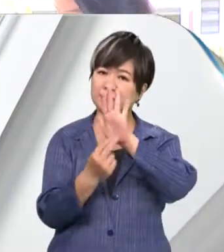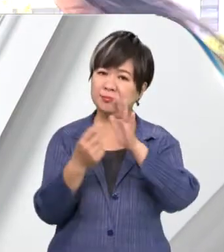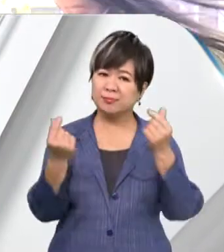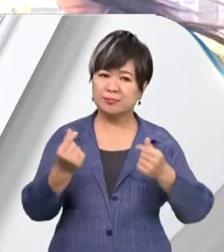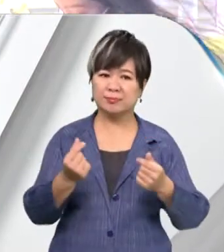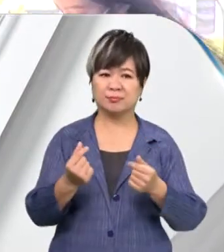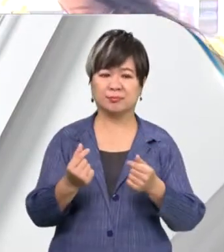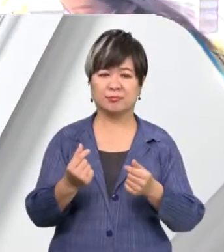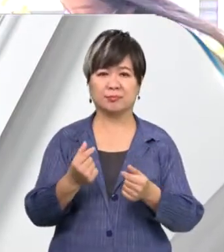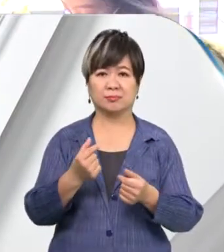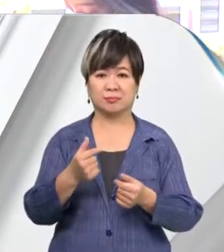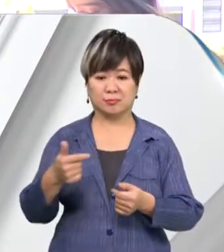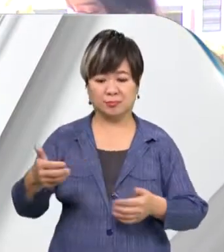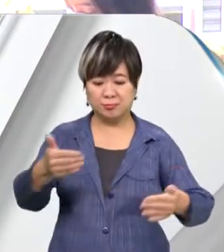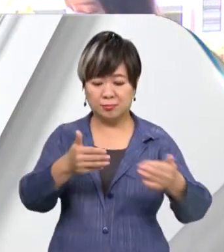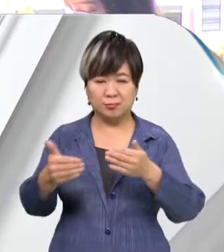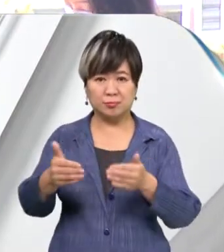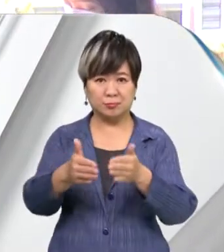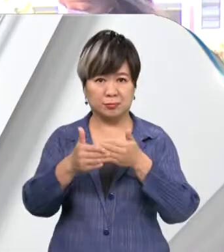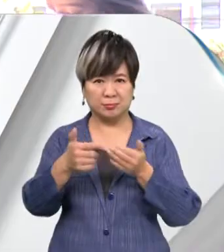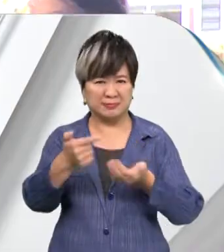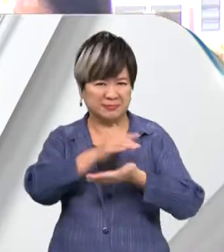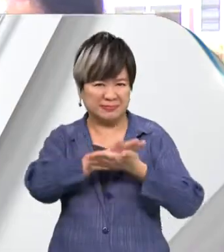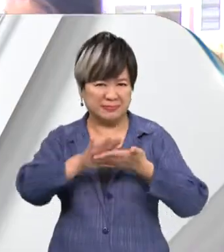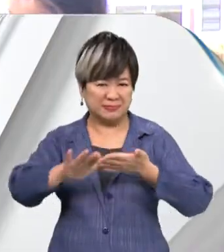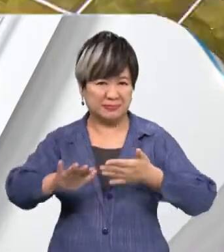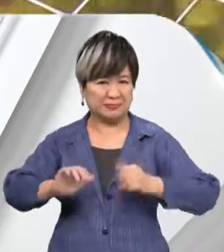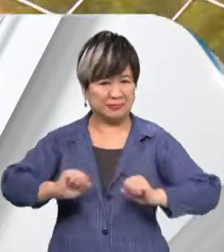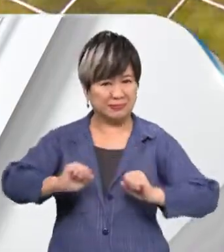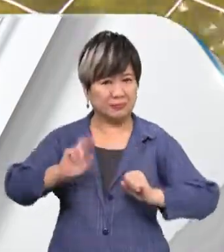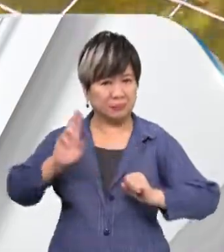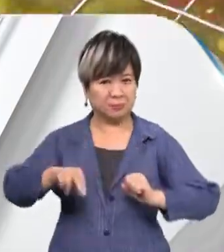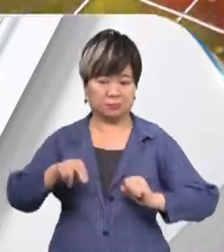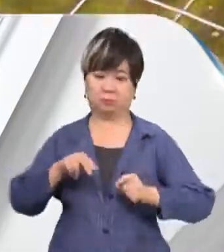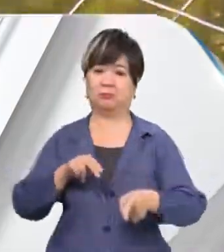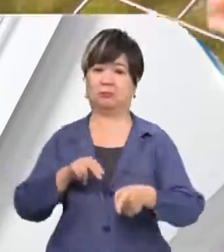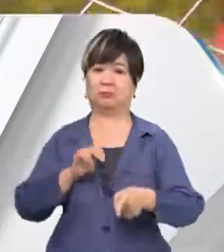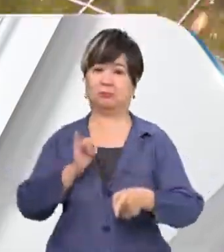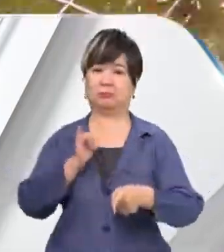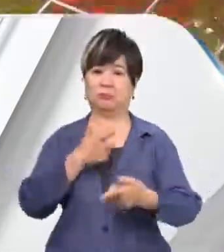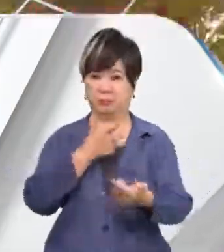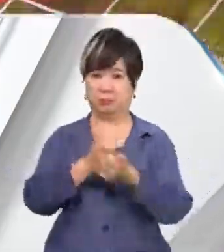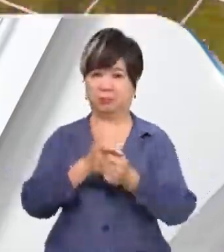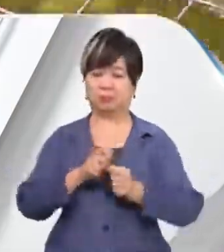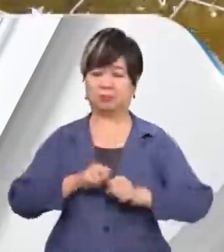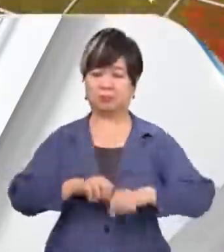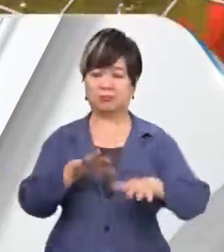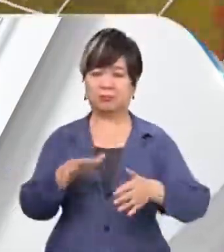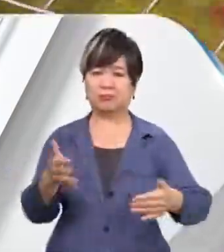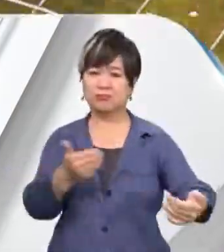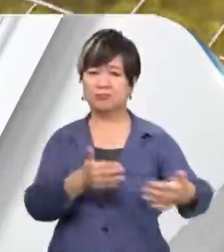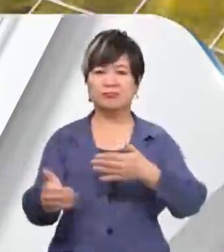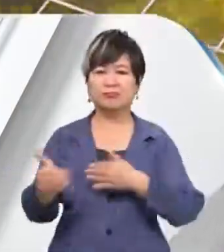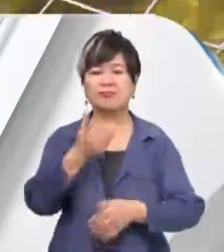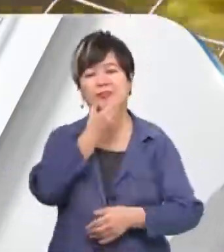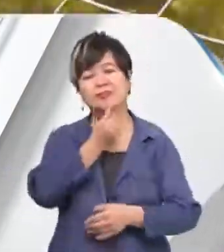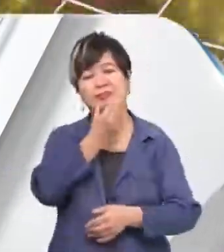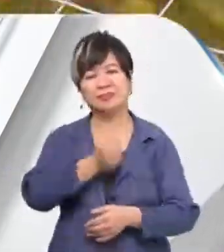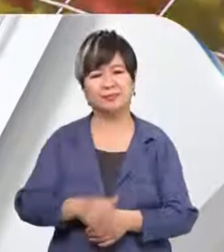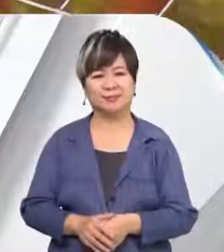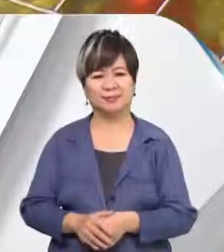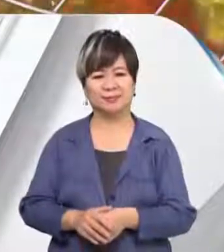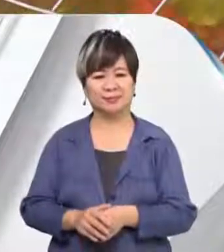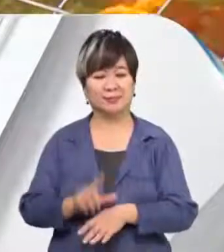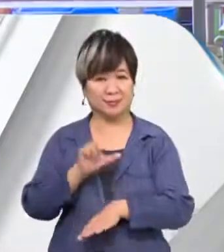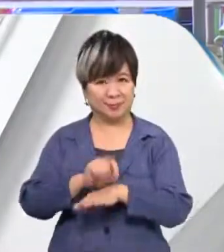要高要高干要很干净的水的鱼呢，都可以在里面生活得很舒服、很自在。 透过课